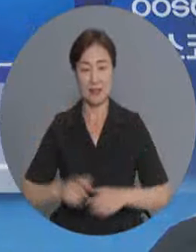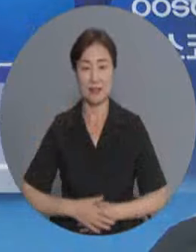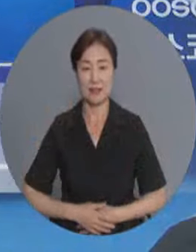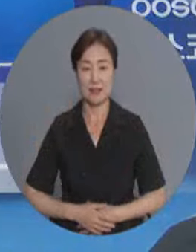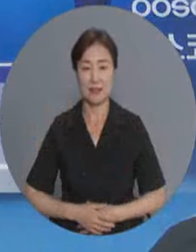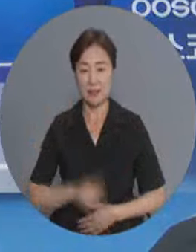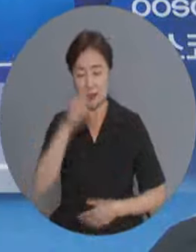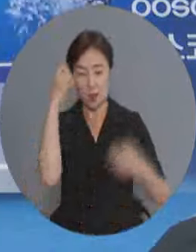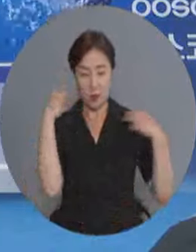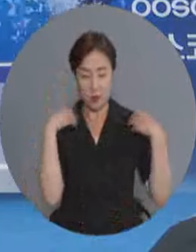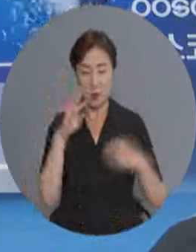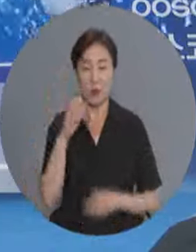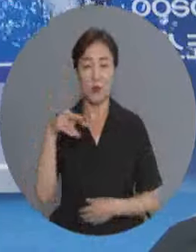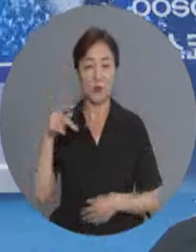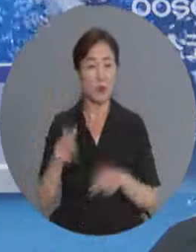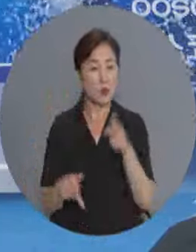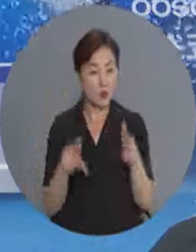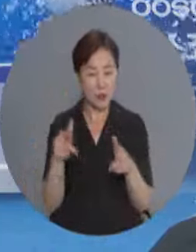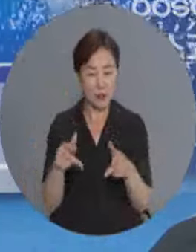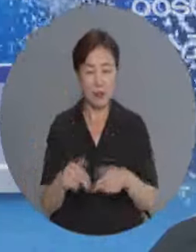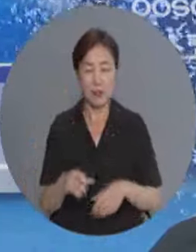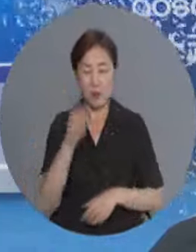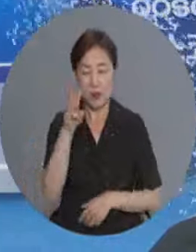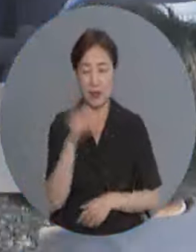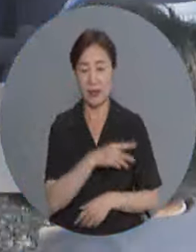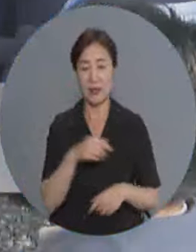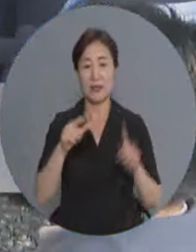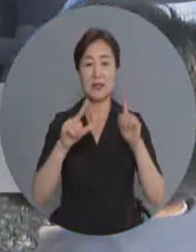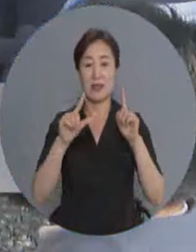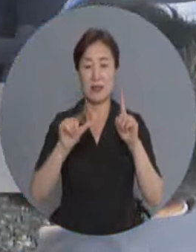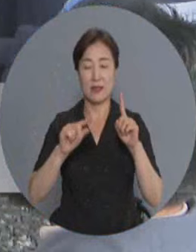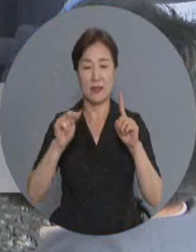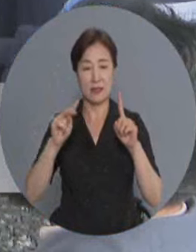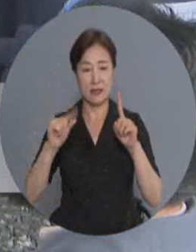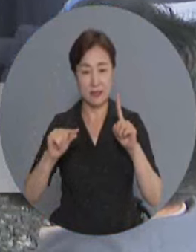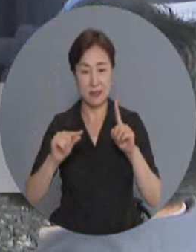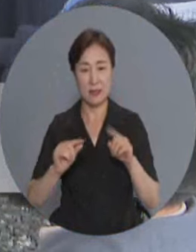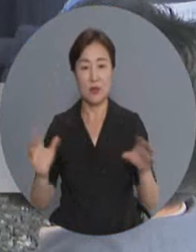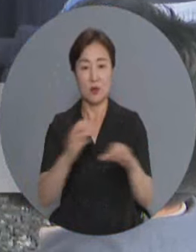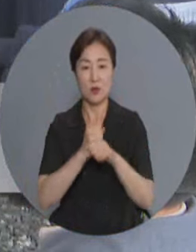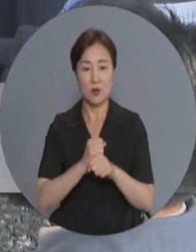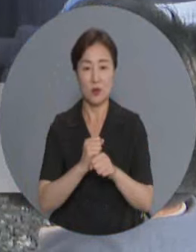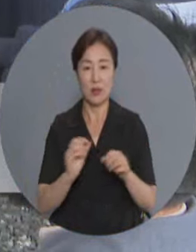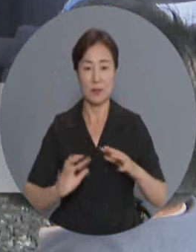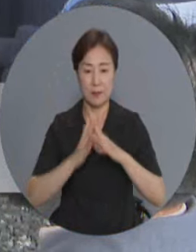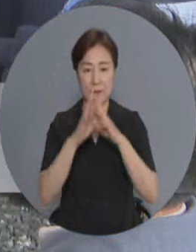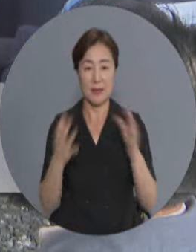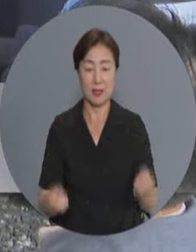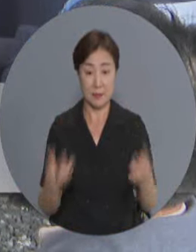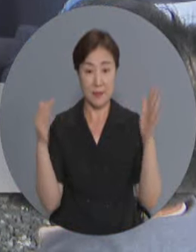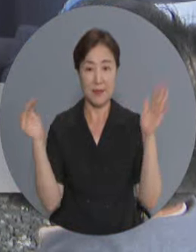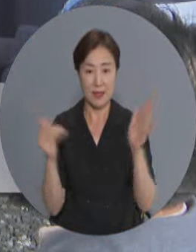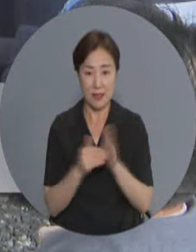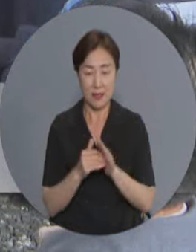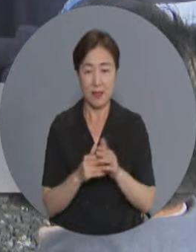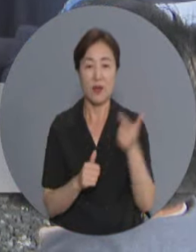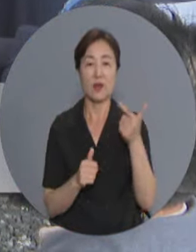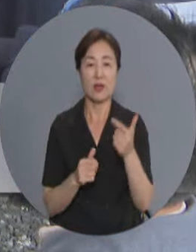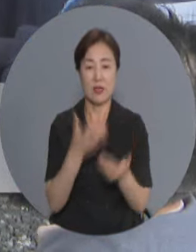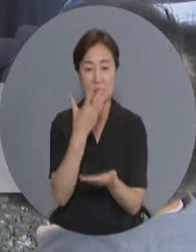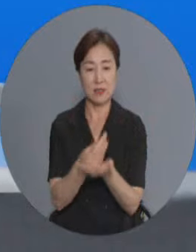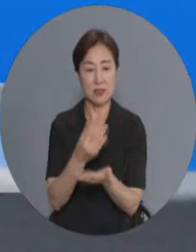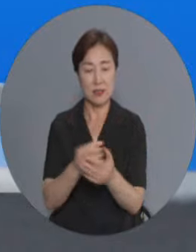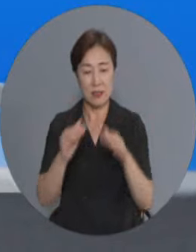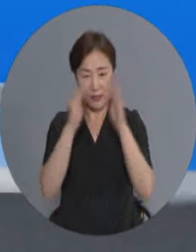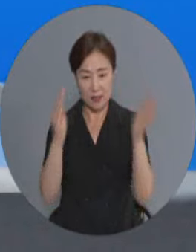산업통상자원부와 포스코 인터내셔널은 오늘 광양 제1LNG 터미널 종합 준공식을 갖고 총 6개의 저장 탱크를